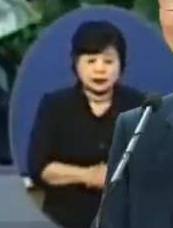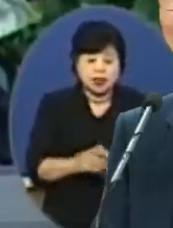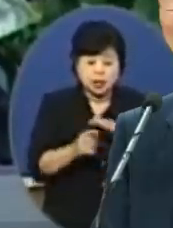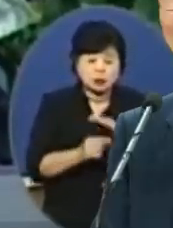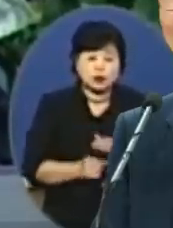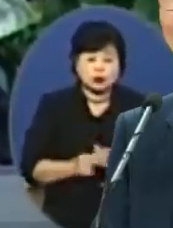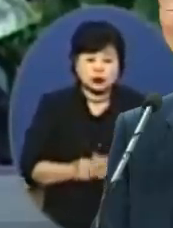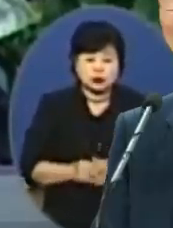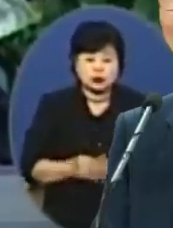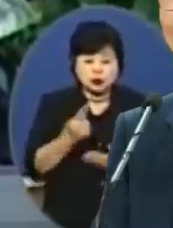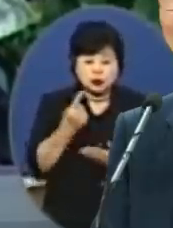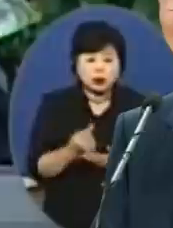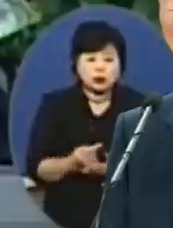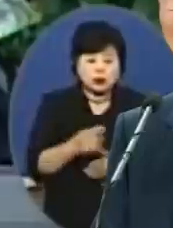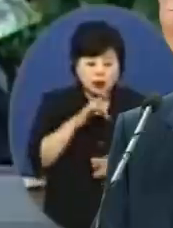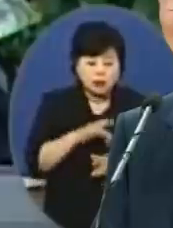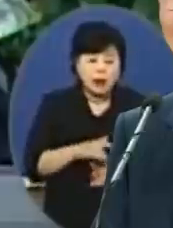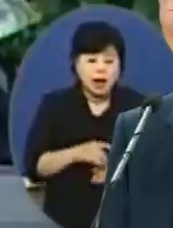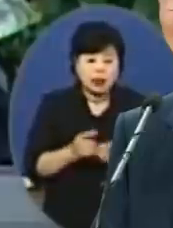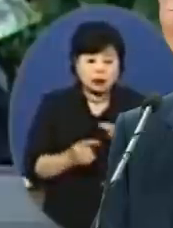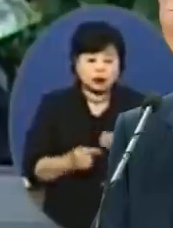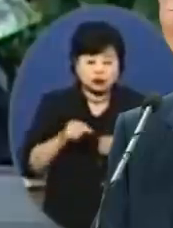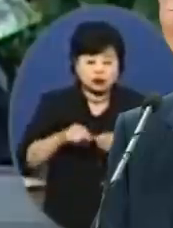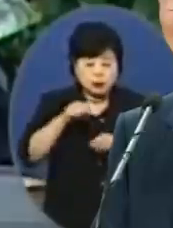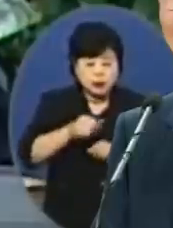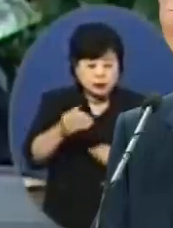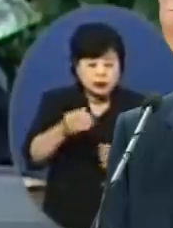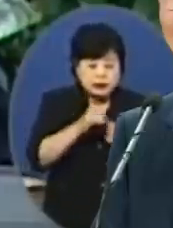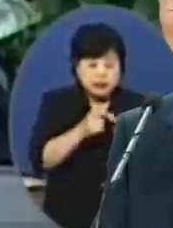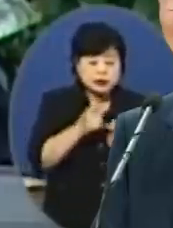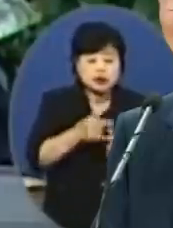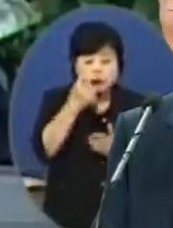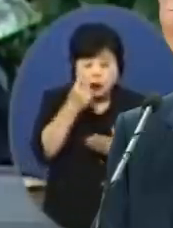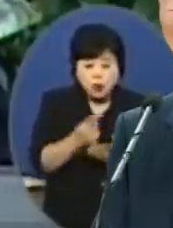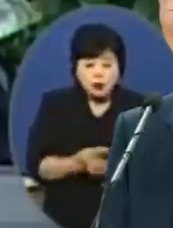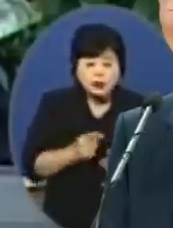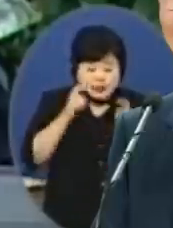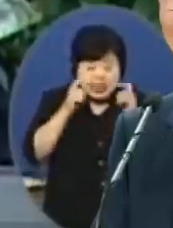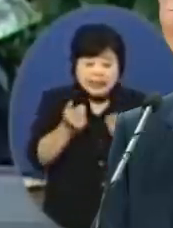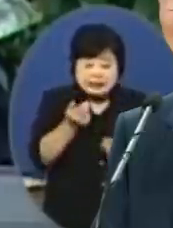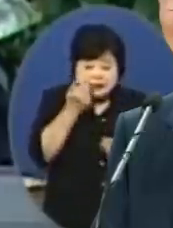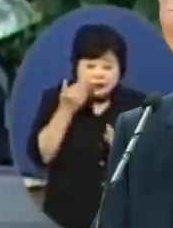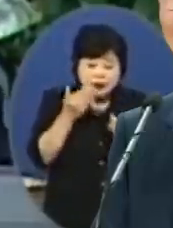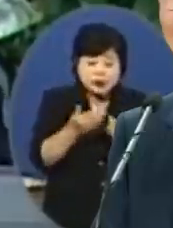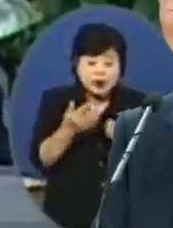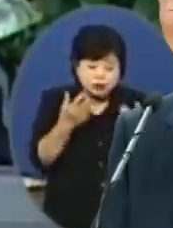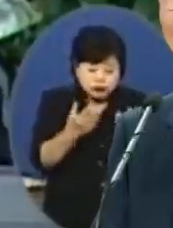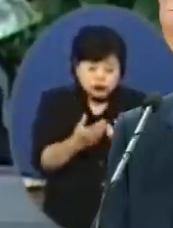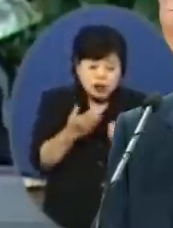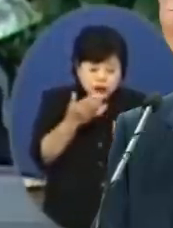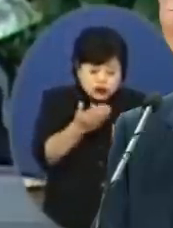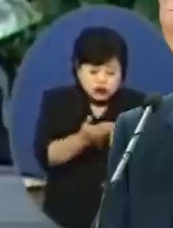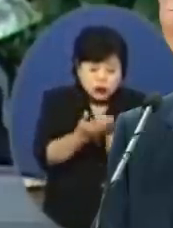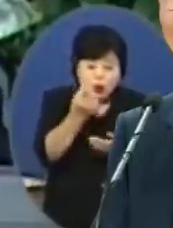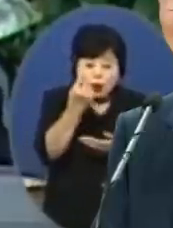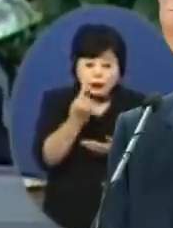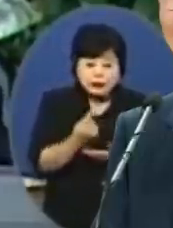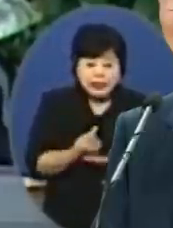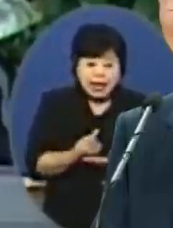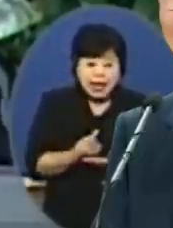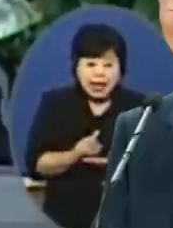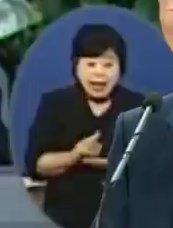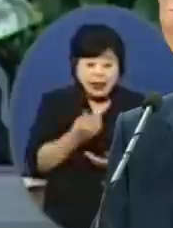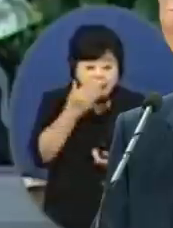도적이 오는 마귀는 도적질하고 죽이고 멸망시키는 것이요, 인자가 온 것은 양으로 생명을 얻게 하되 풍성히 얻게 하려 왔다고 말하는